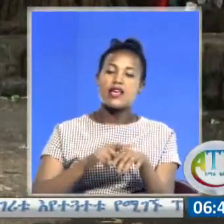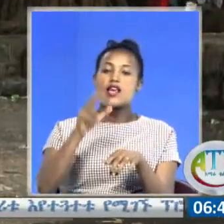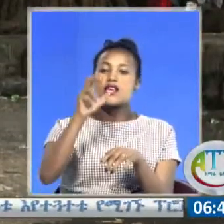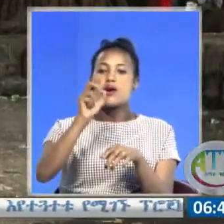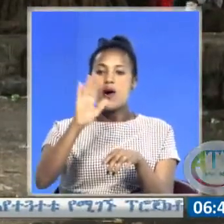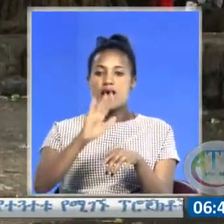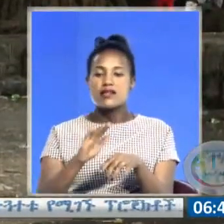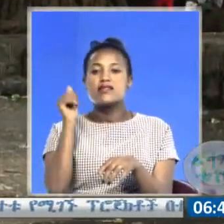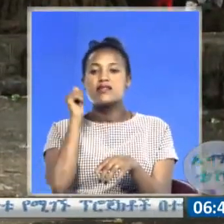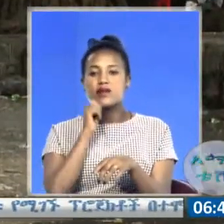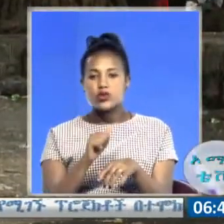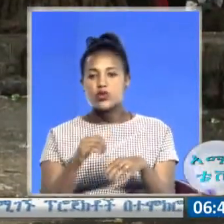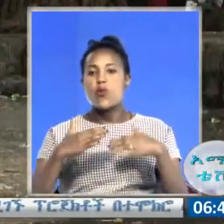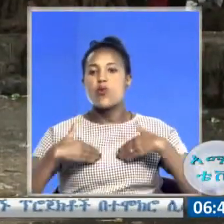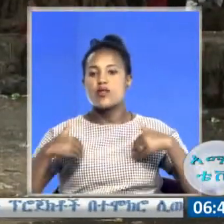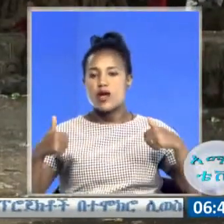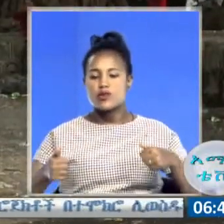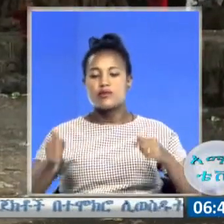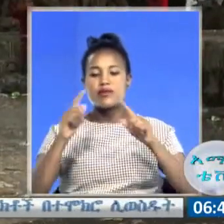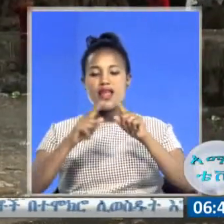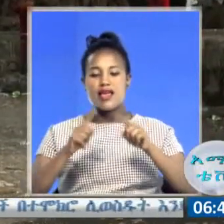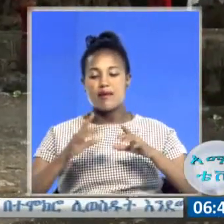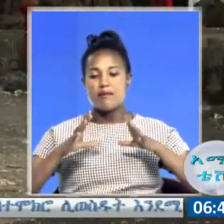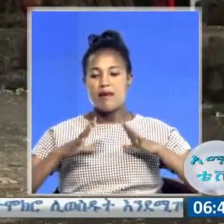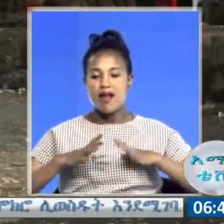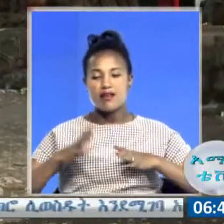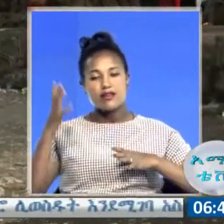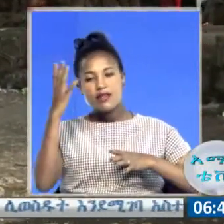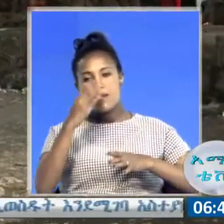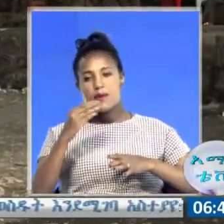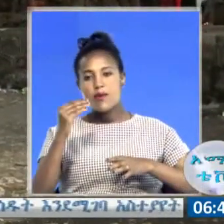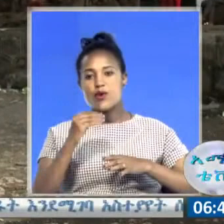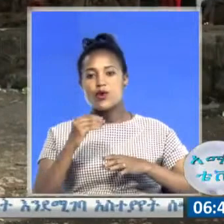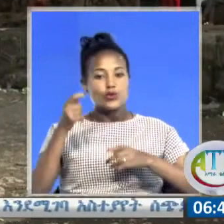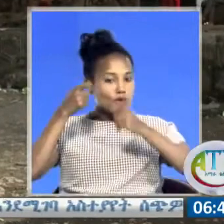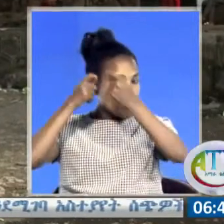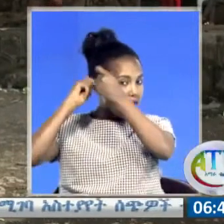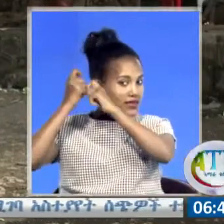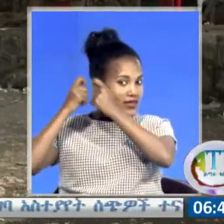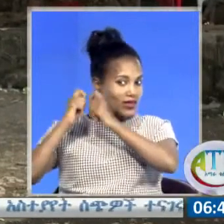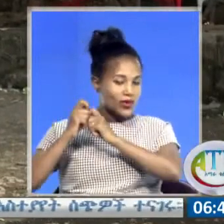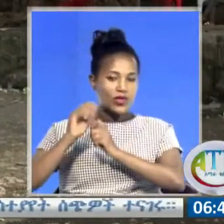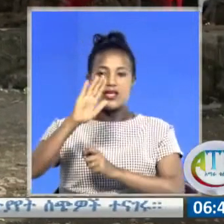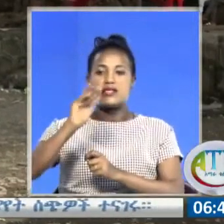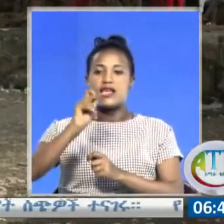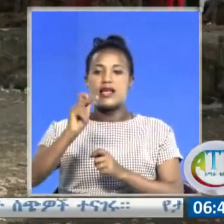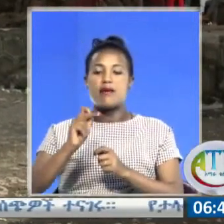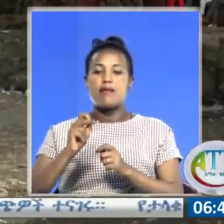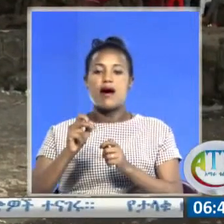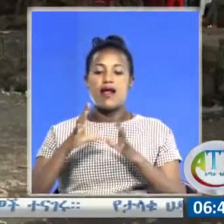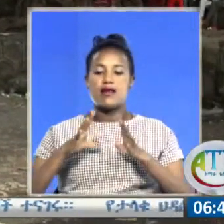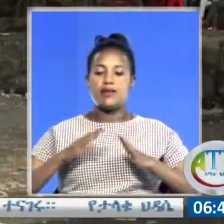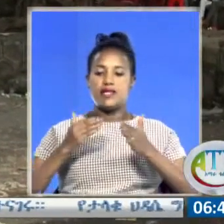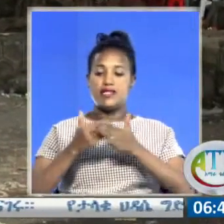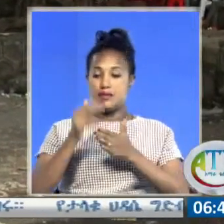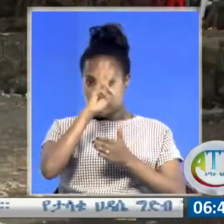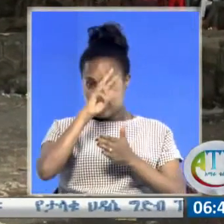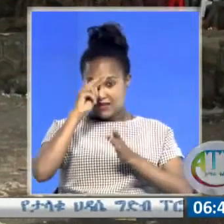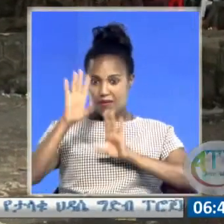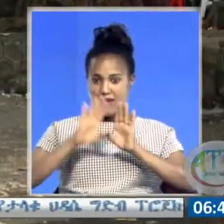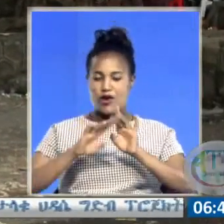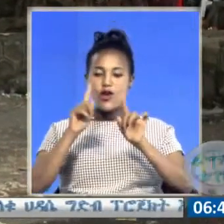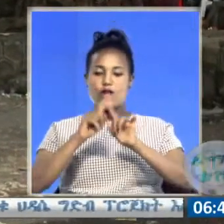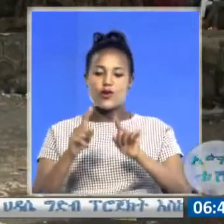ልጃገረዶች፣ ወጣት ወንዶች በተለያዩ የባህል አልባሳት ተውበው ሹሩባ ተሰርተው የሻደይ በዓል መድረስን ምክንያት በማድረግ